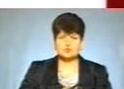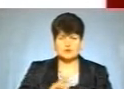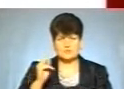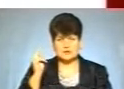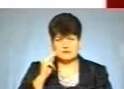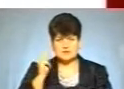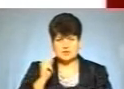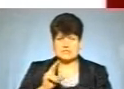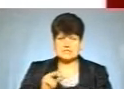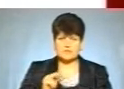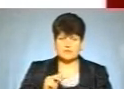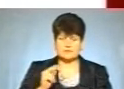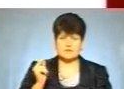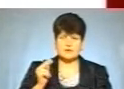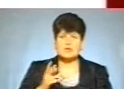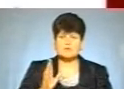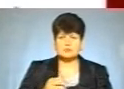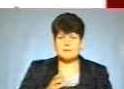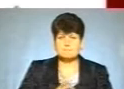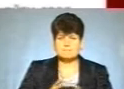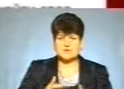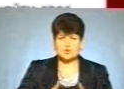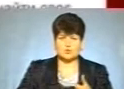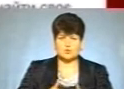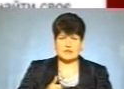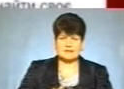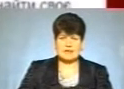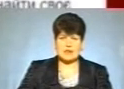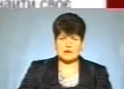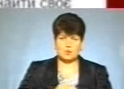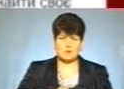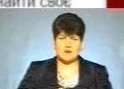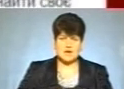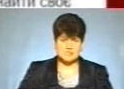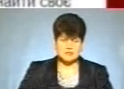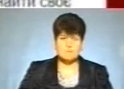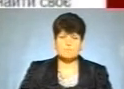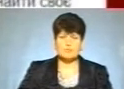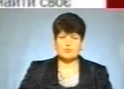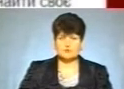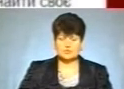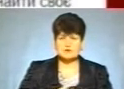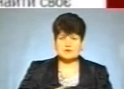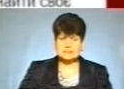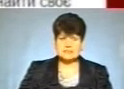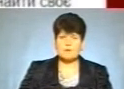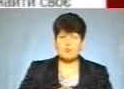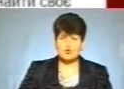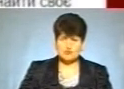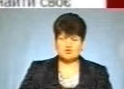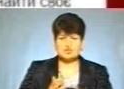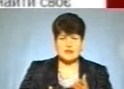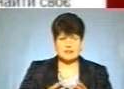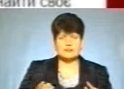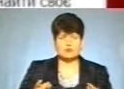навчитися цифровим навичкам і стати більш конкурентними на ринку праці. Повторюся, це болюче, але